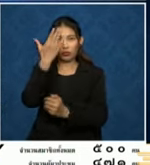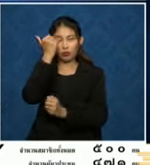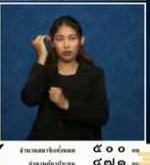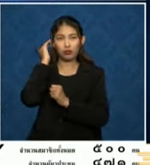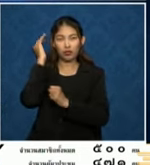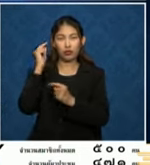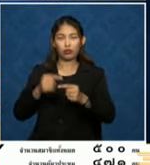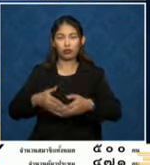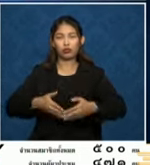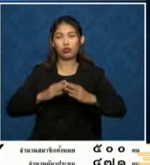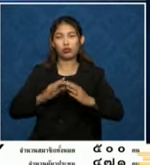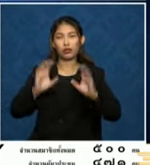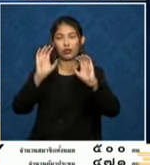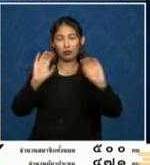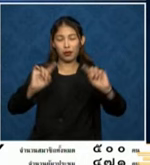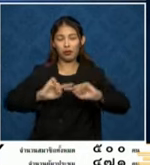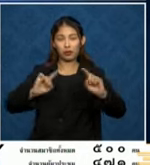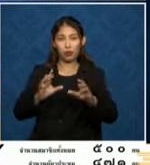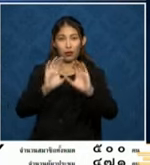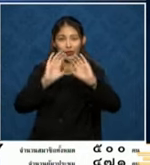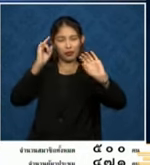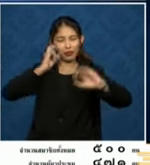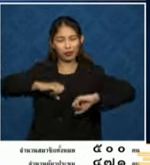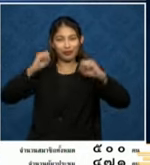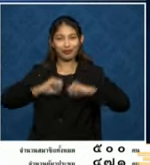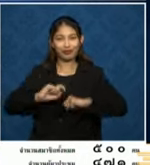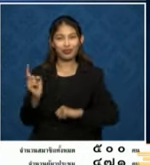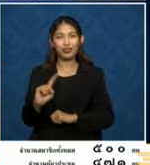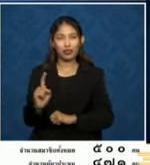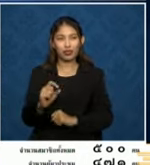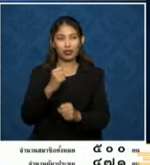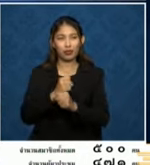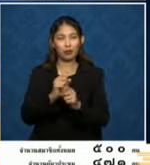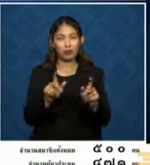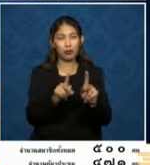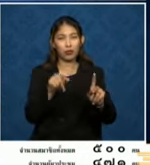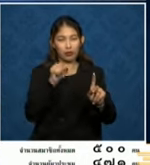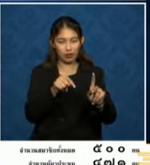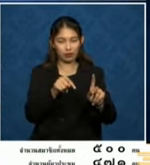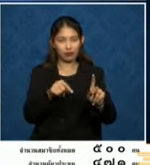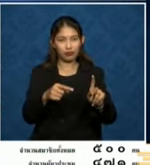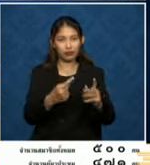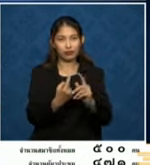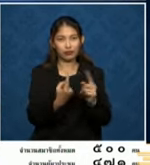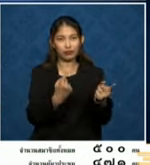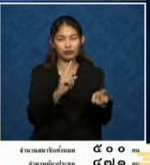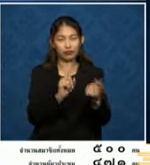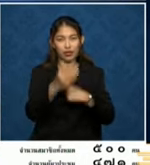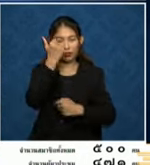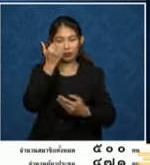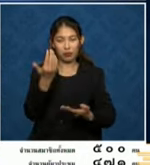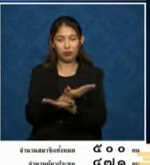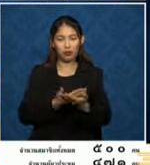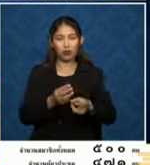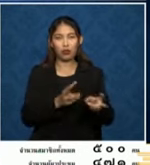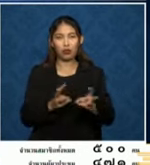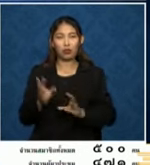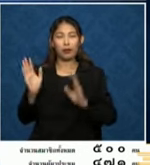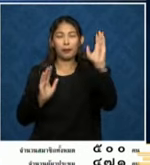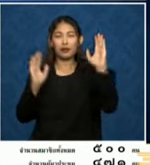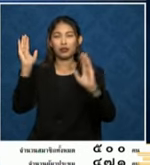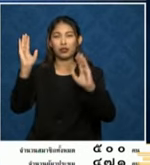อนจัดตั้งรัฐบาลแต่รัฐบาลนั้นกลับตัดสินใจครับตั้งคณะกรรมการชุดนี้ขึ้นมาแทนเพื่อมาพิจารณาศึกษาแนวทางในการทำประชาม